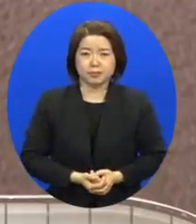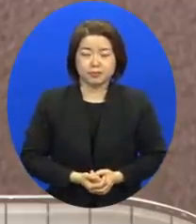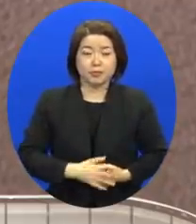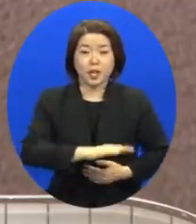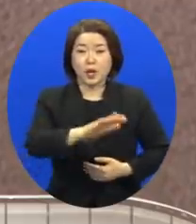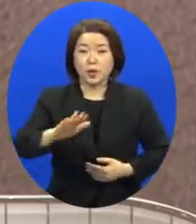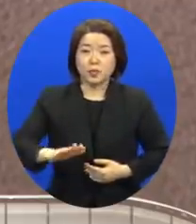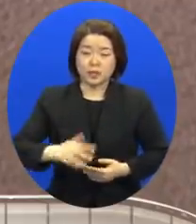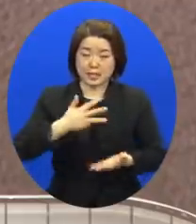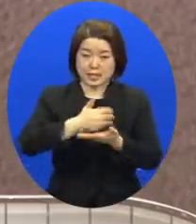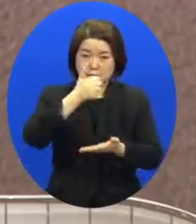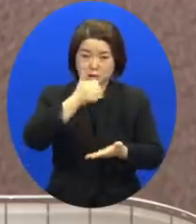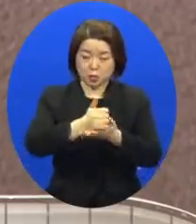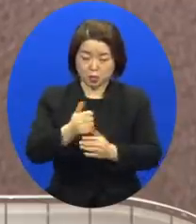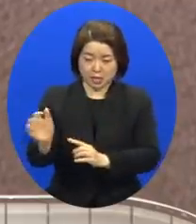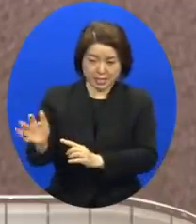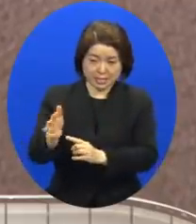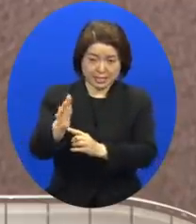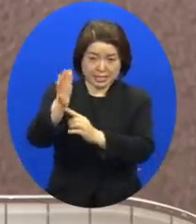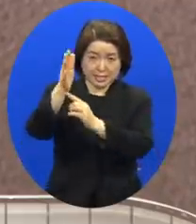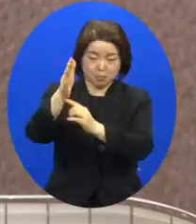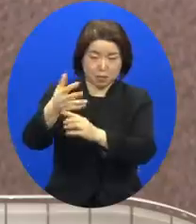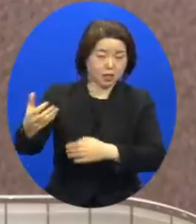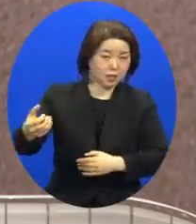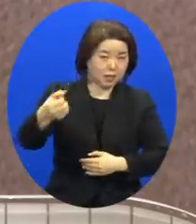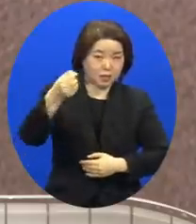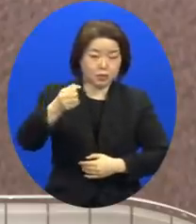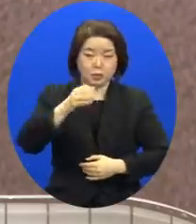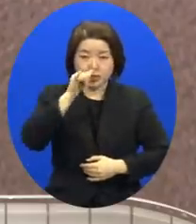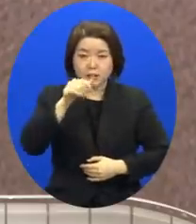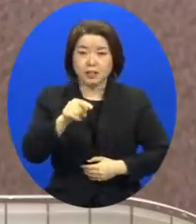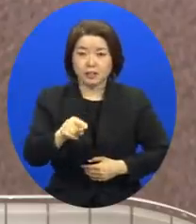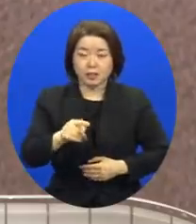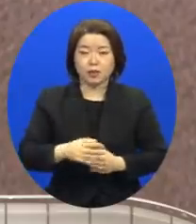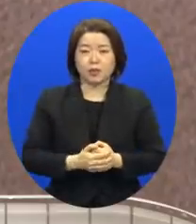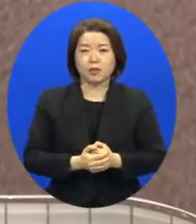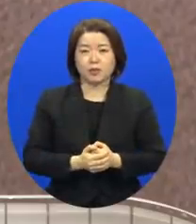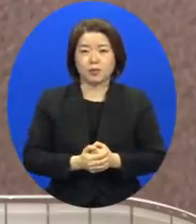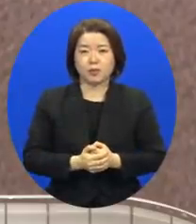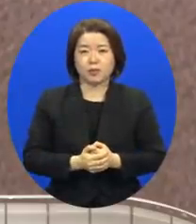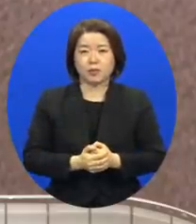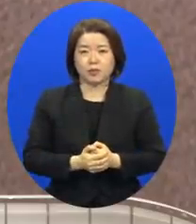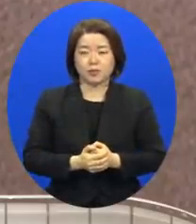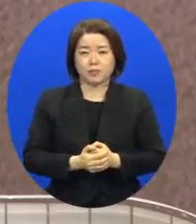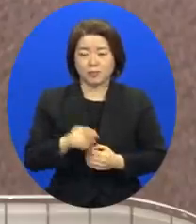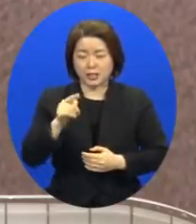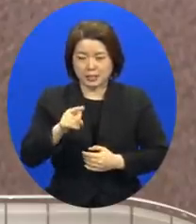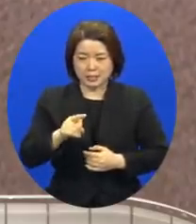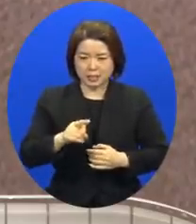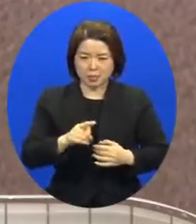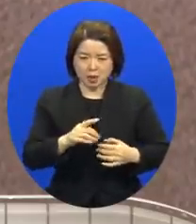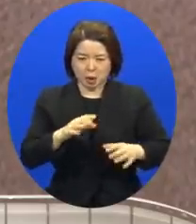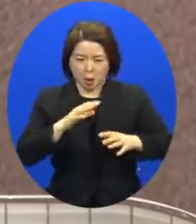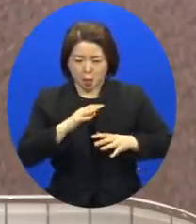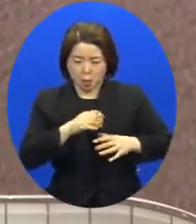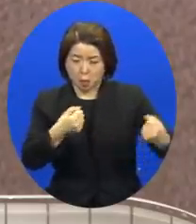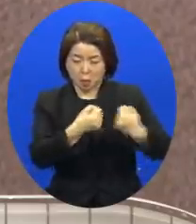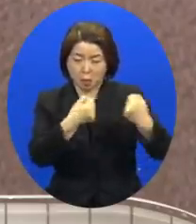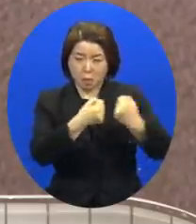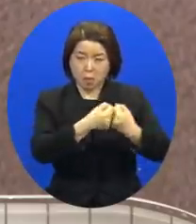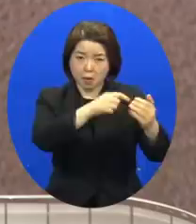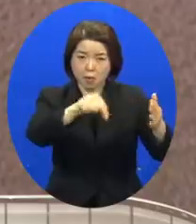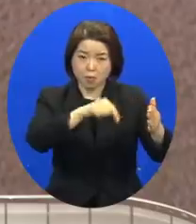우리가 여호와의 깃발을 들고 있다는 걸 건 첫 그 살벌한 전쟁 속에서